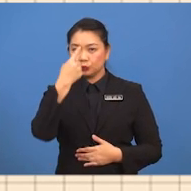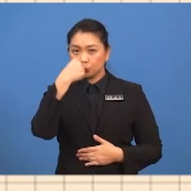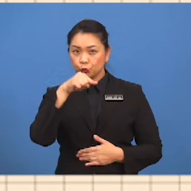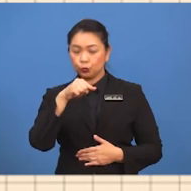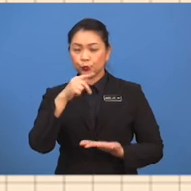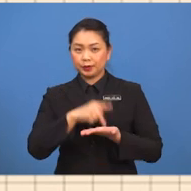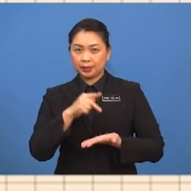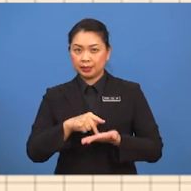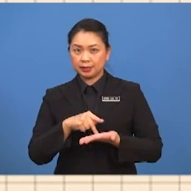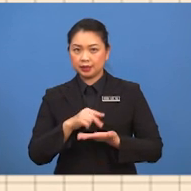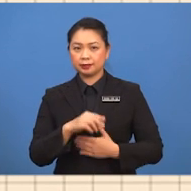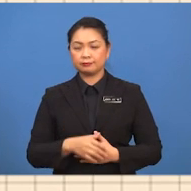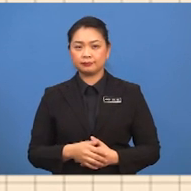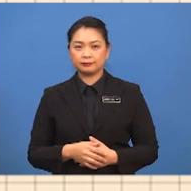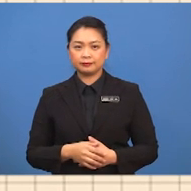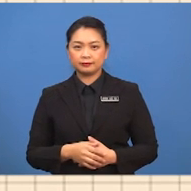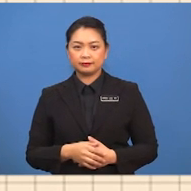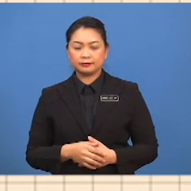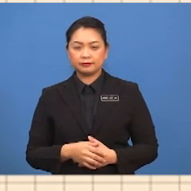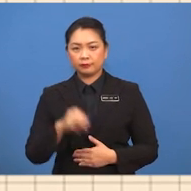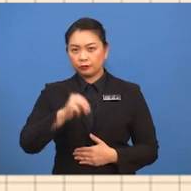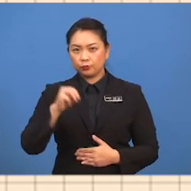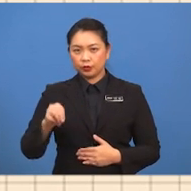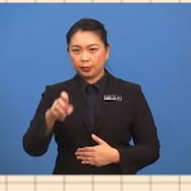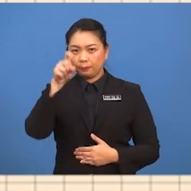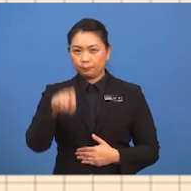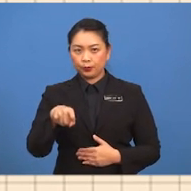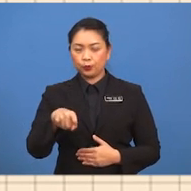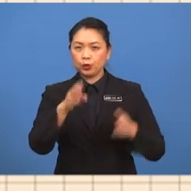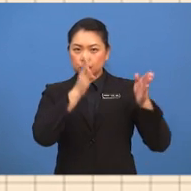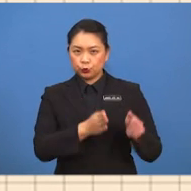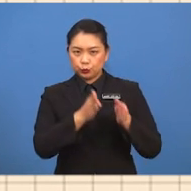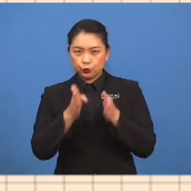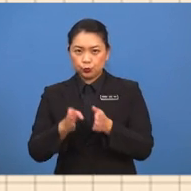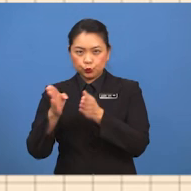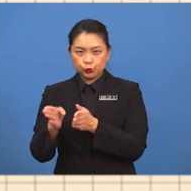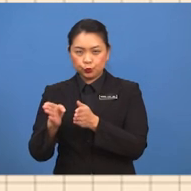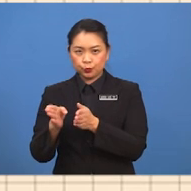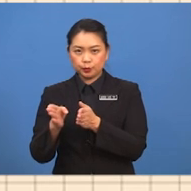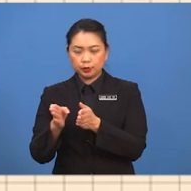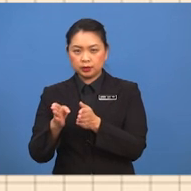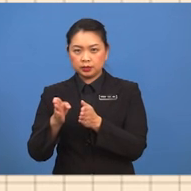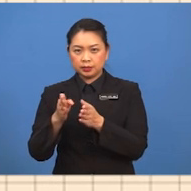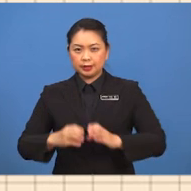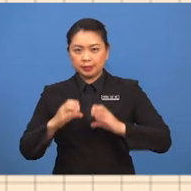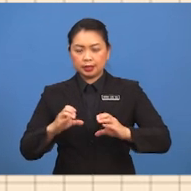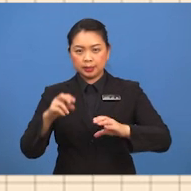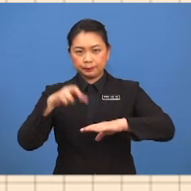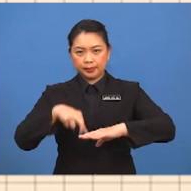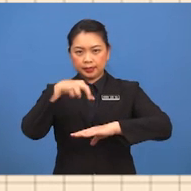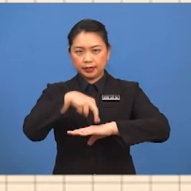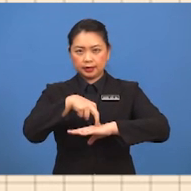Untuk mengira median, murid-murid perlu susun data tersebut secara